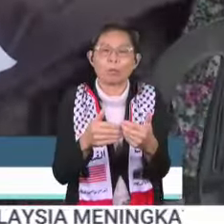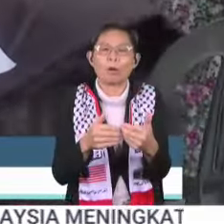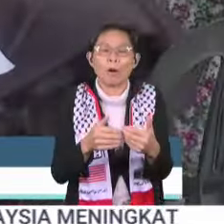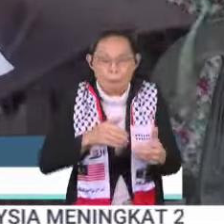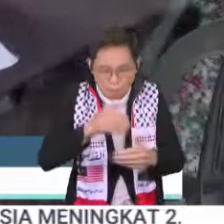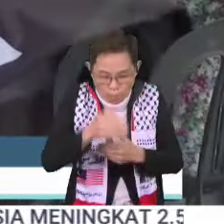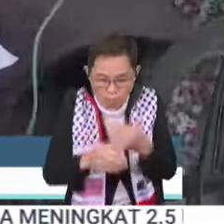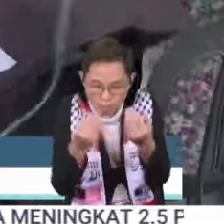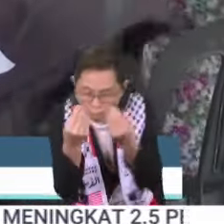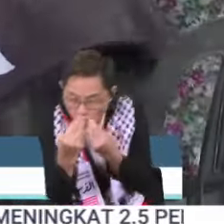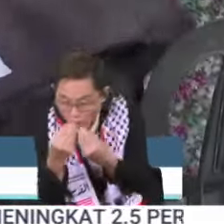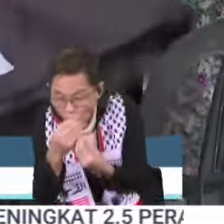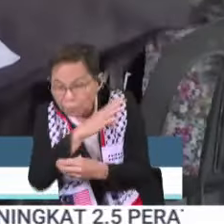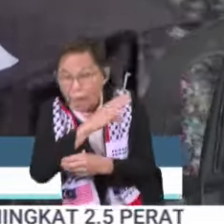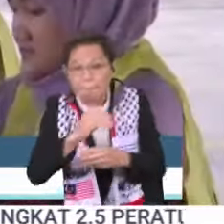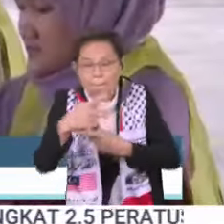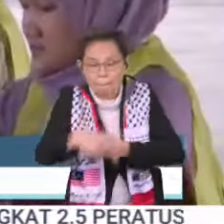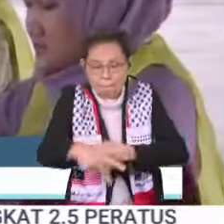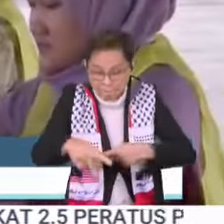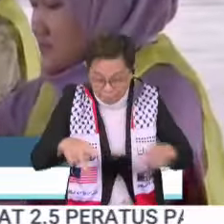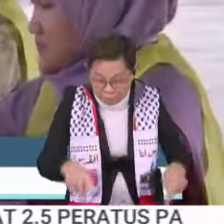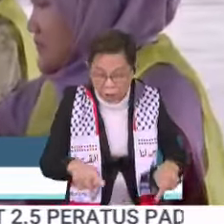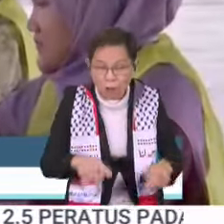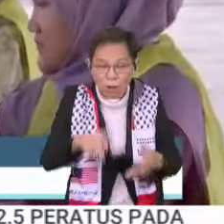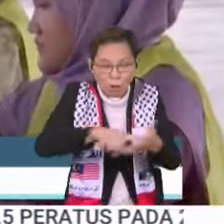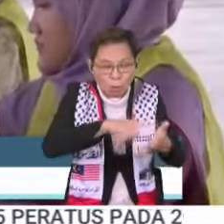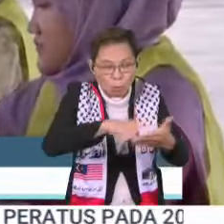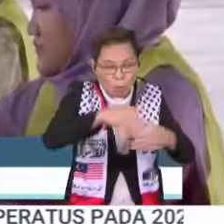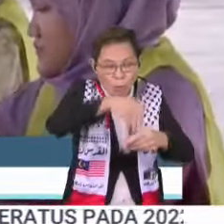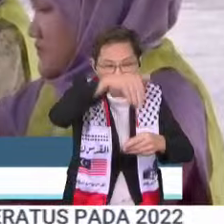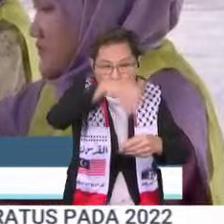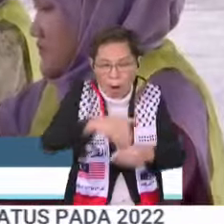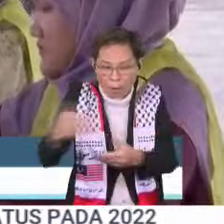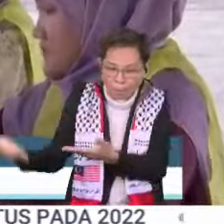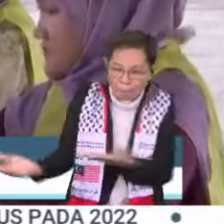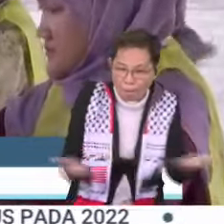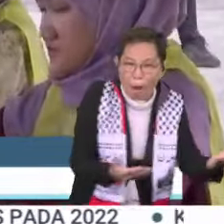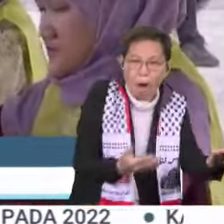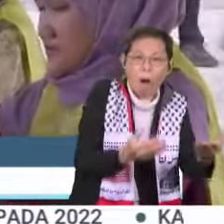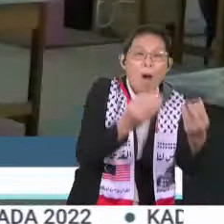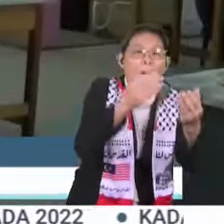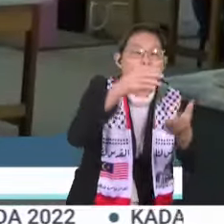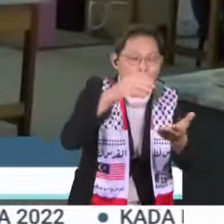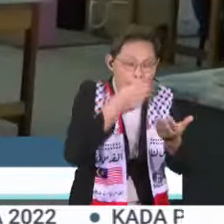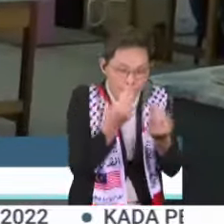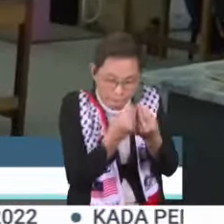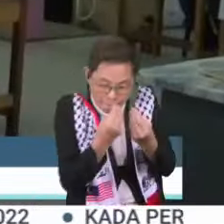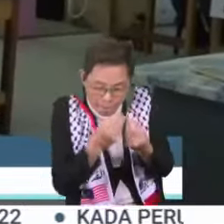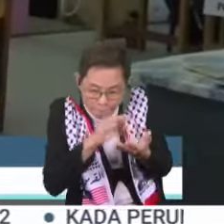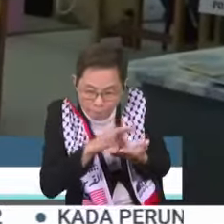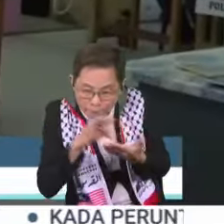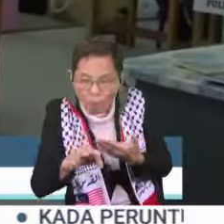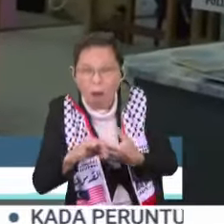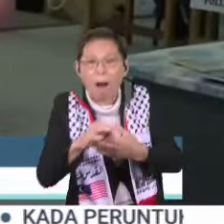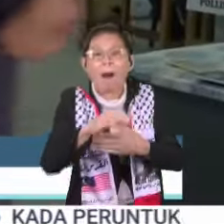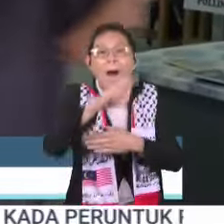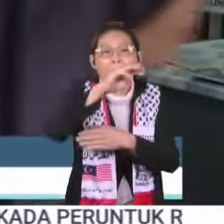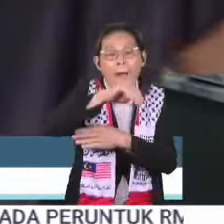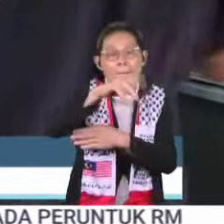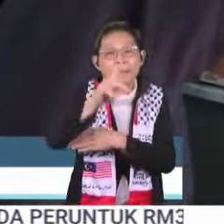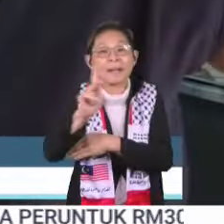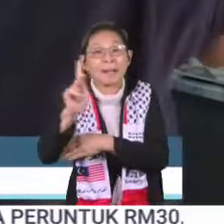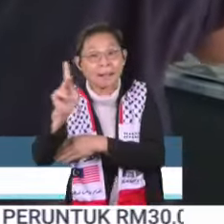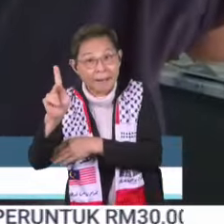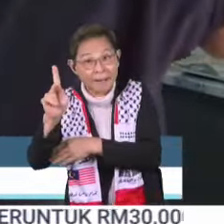dijalankan. Seterusnya, peti-peti undi yang siap dikira akan dibawa ke pusat penjumlahan rasmi undi di Dewan Belian Majlis Pemandaran Kemaman